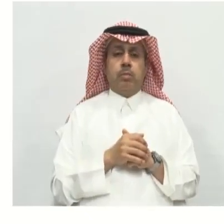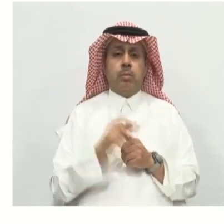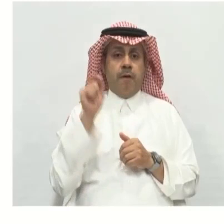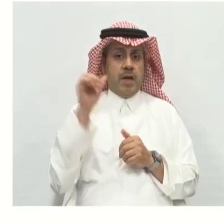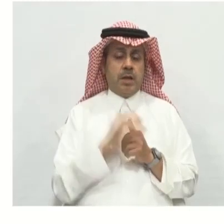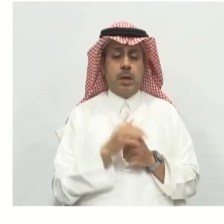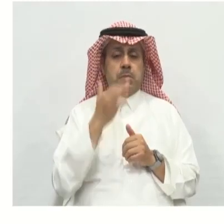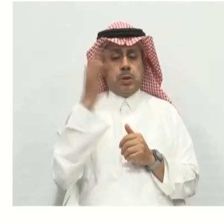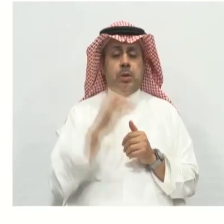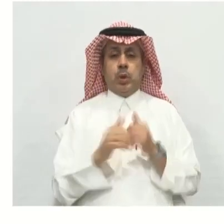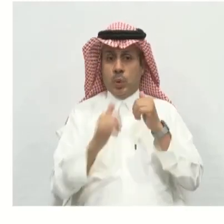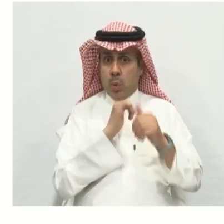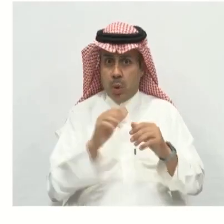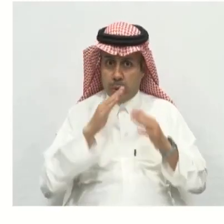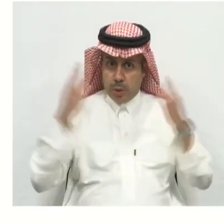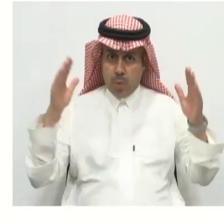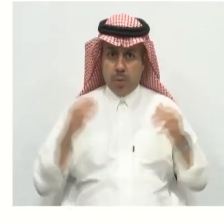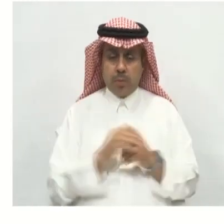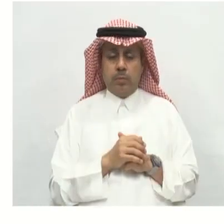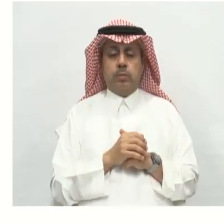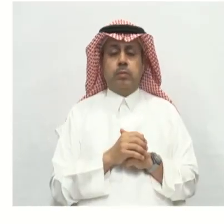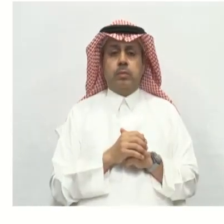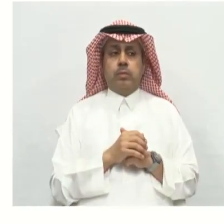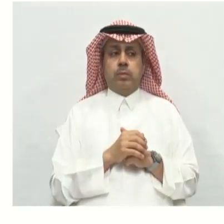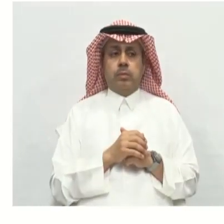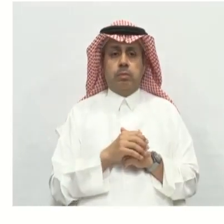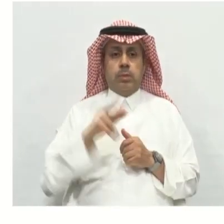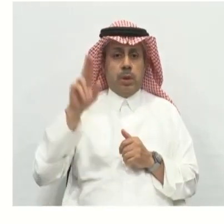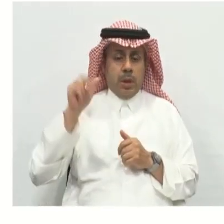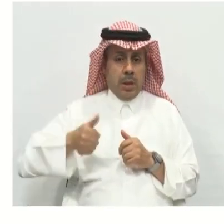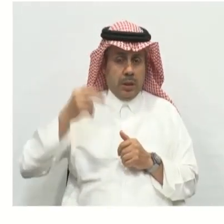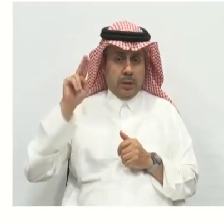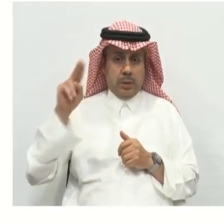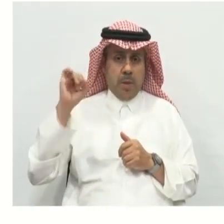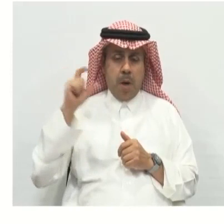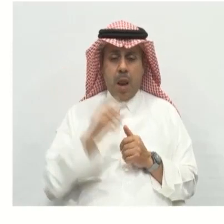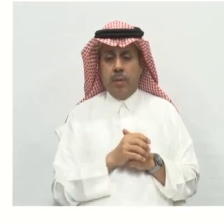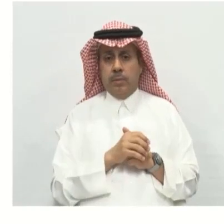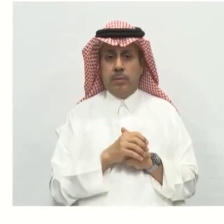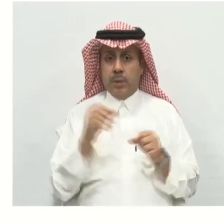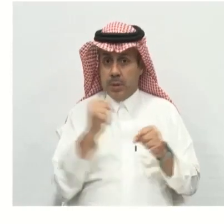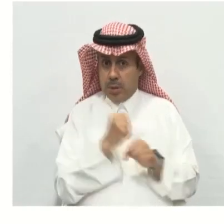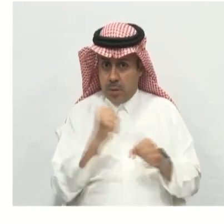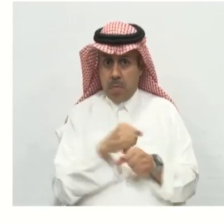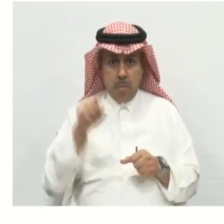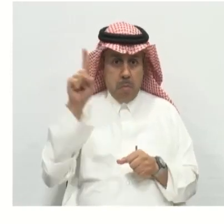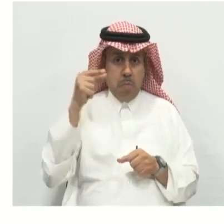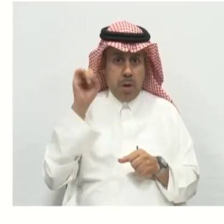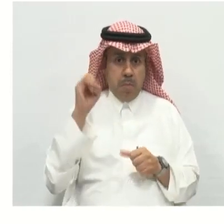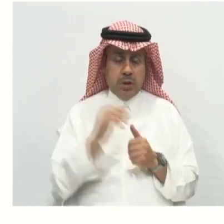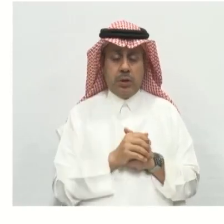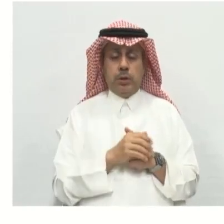بطرق اكثر تطورا مع ضبط متغيراتها لزياده احتمالاتها وثمه خيار اخر يتلخص في استخدام تقنيات البرمجه الاتجاهيه